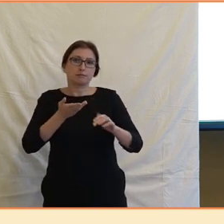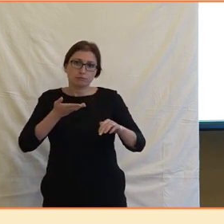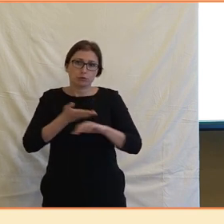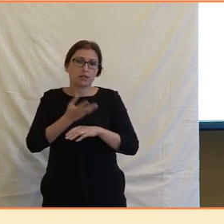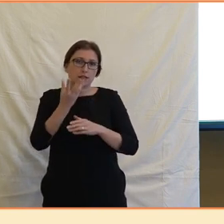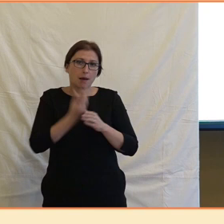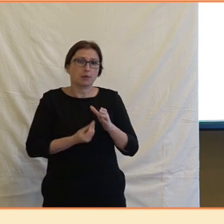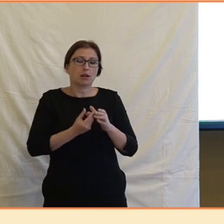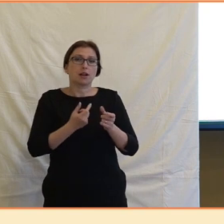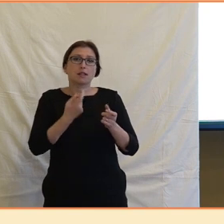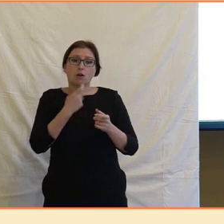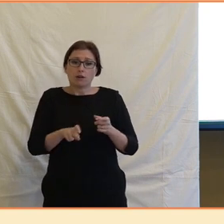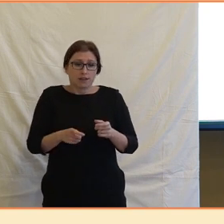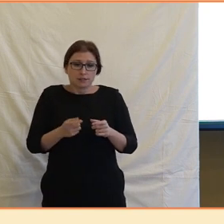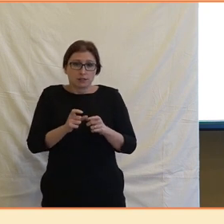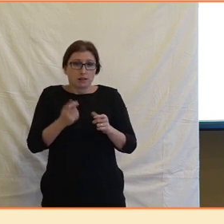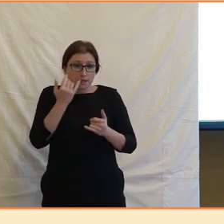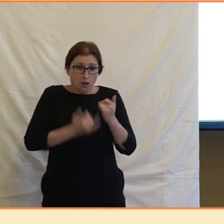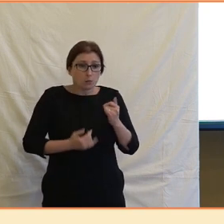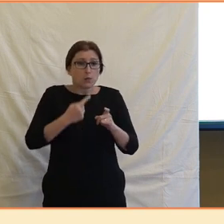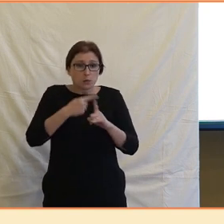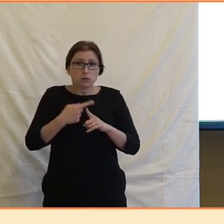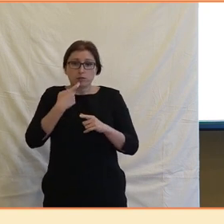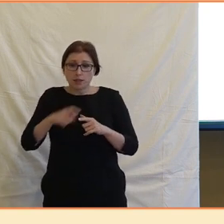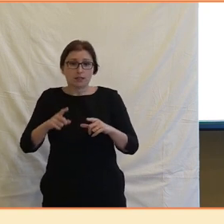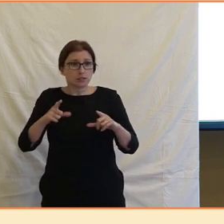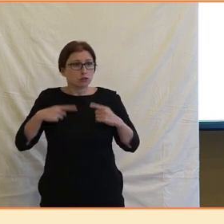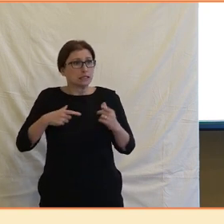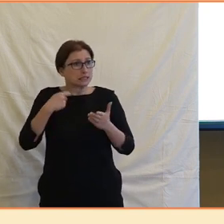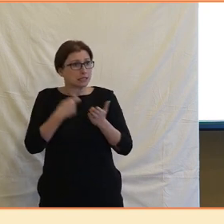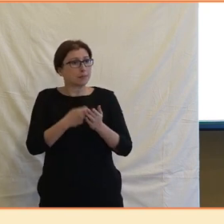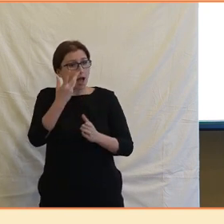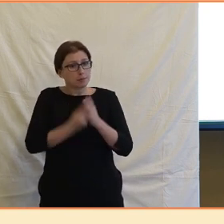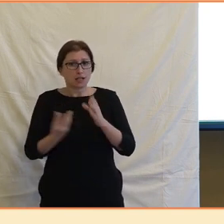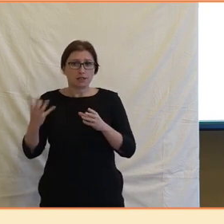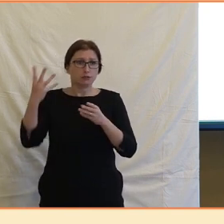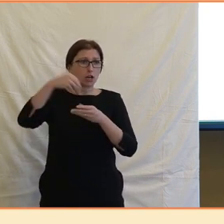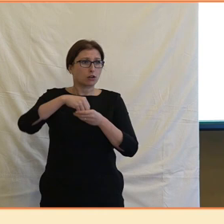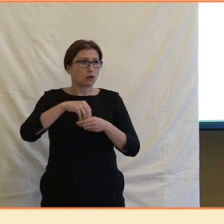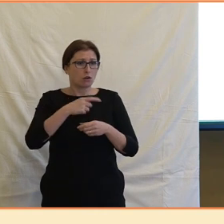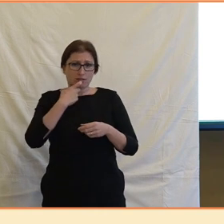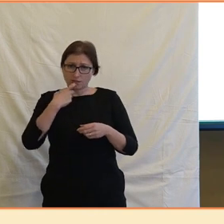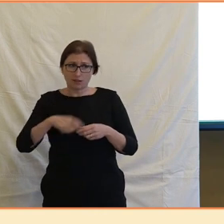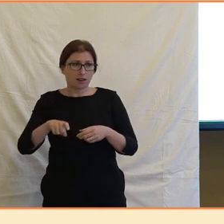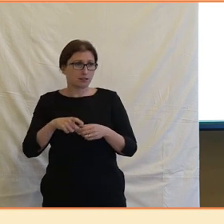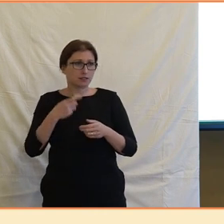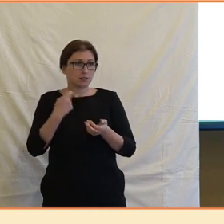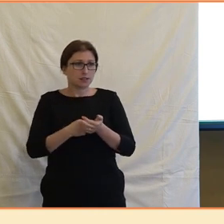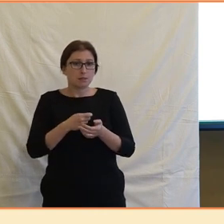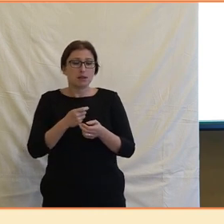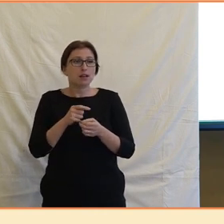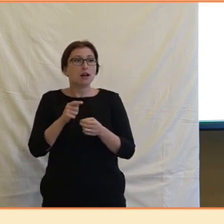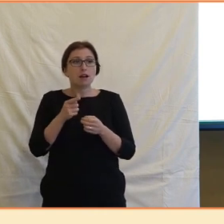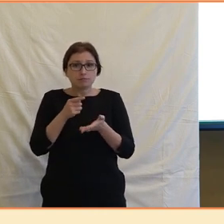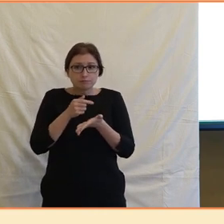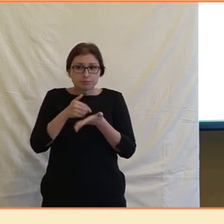proto, že prostě ho nechce z principu, protože prostě nechce žít tímto životem, aby na všechno potřeboval nějakou aplikaci.